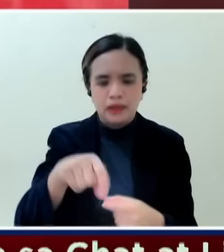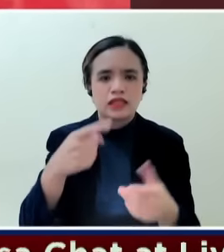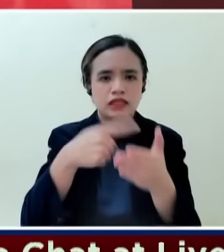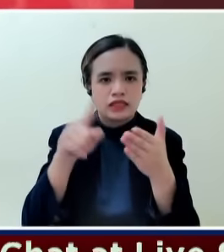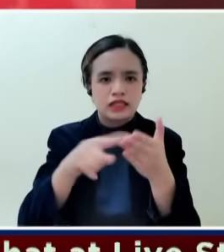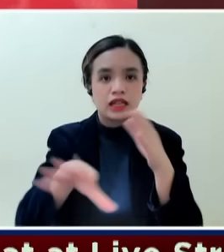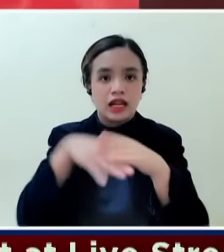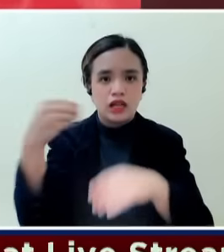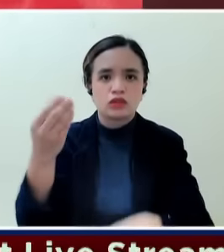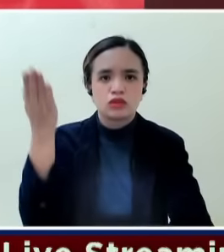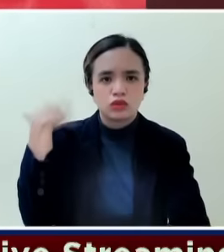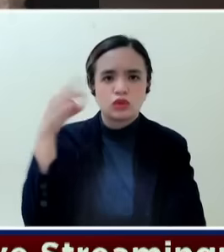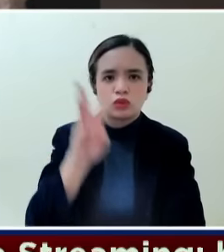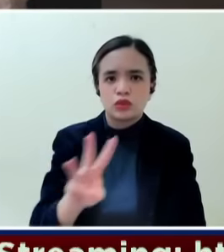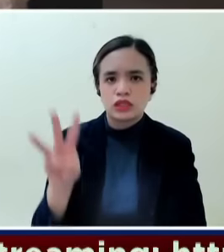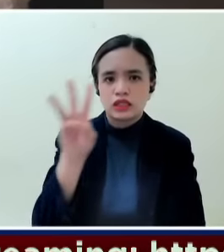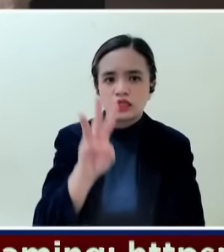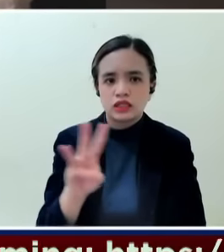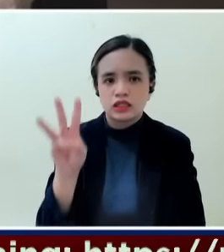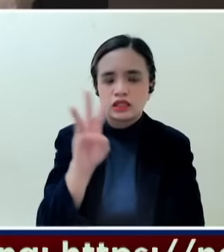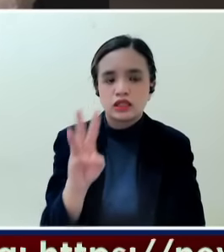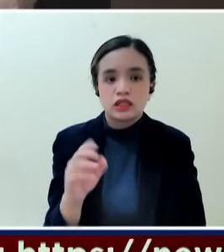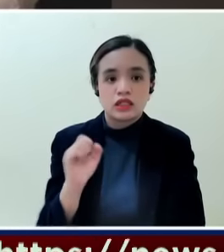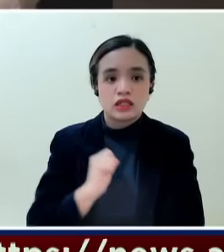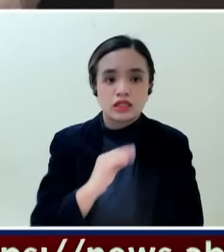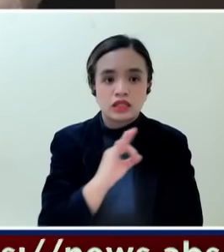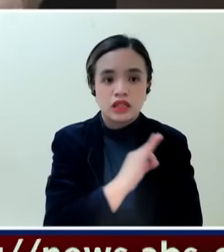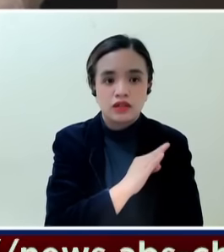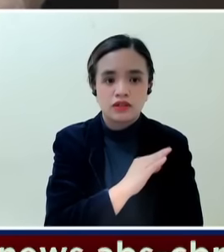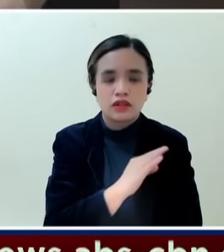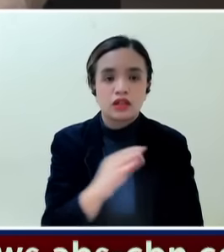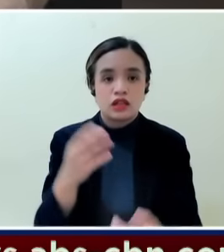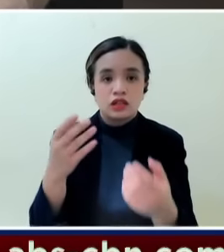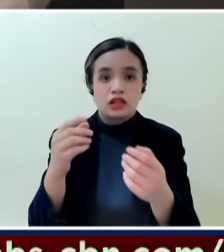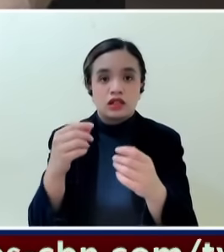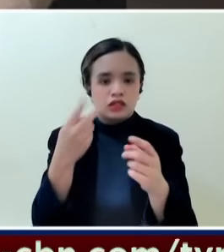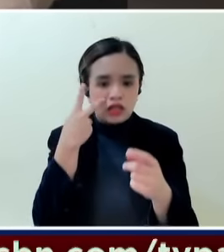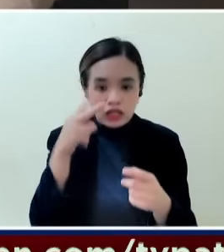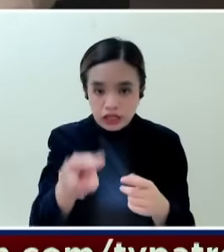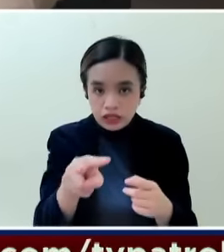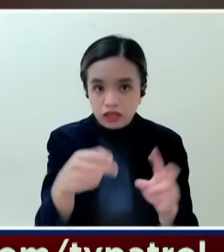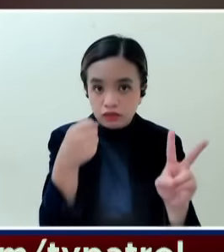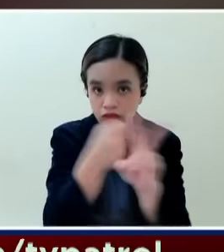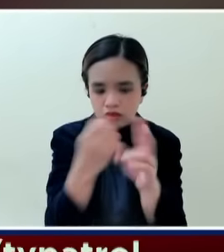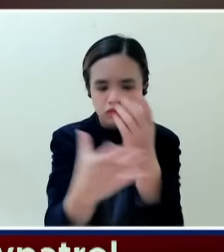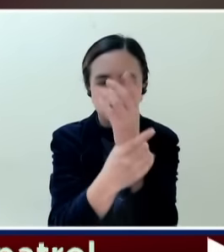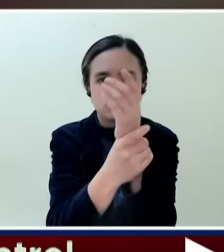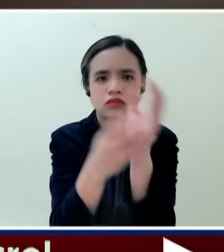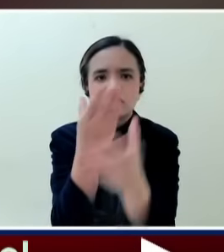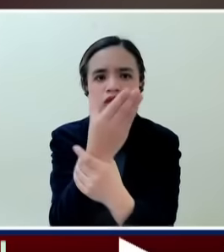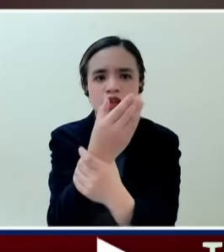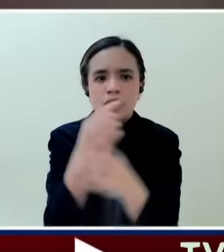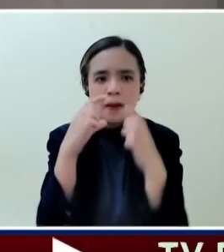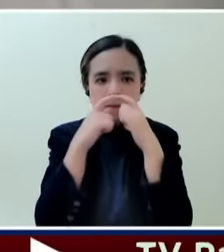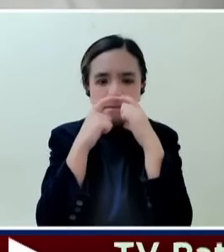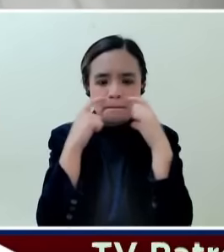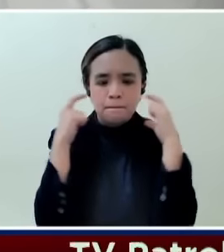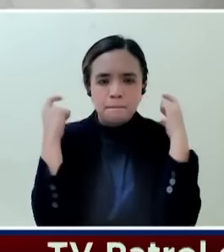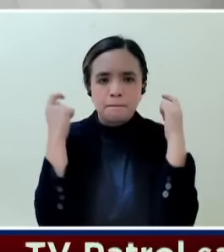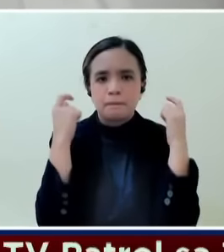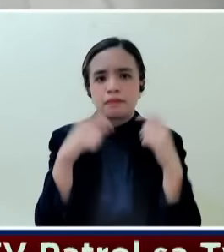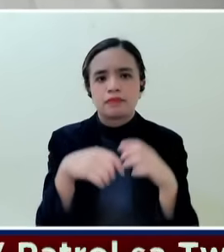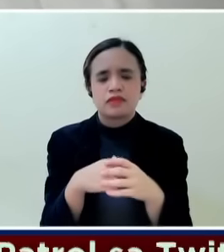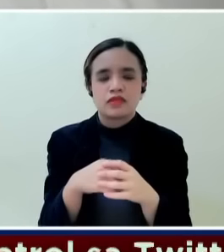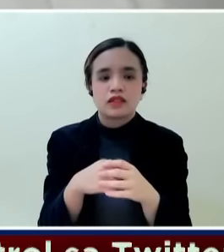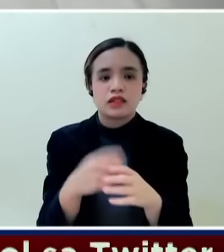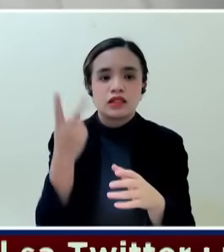nitong Miyerkules. Inabutan ng empleyado na nakagapos ang mga kamay at paa ng mga biktima at nakapackaging tape ang kanilang mga bibig.